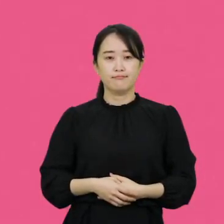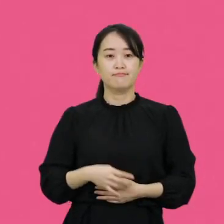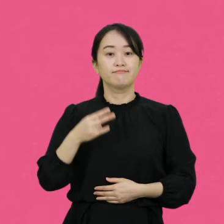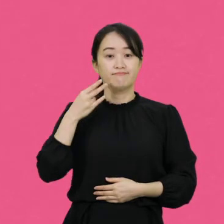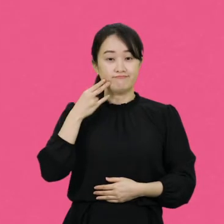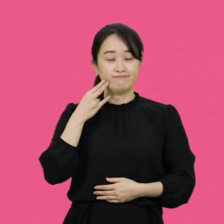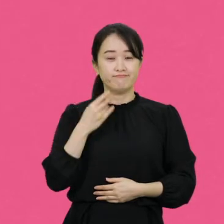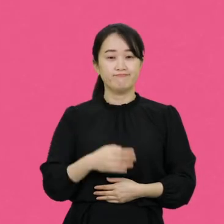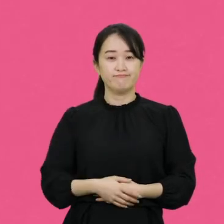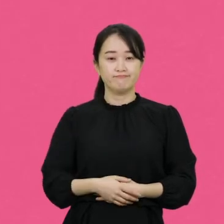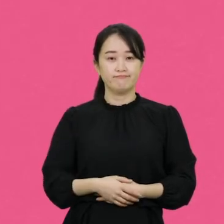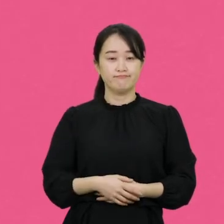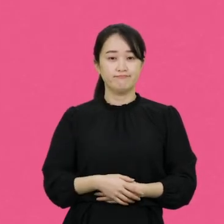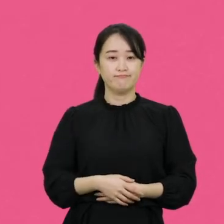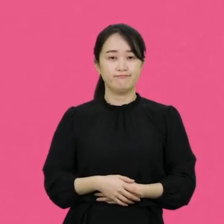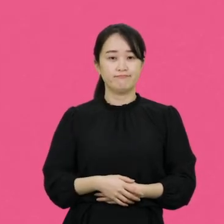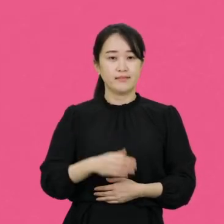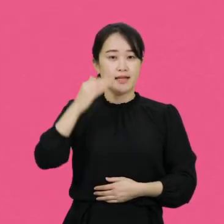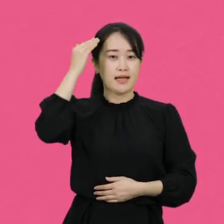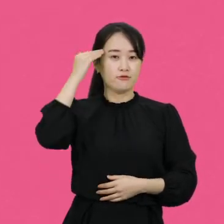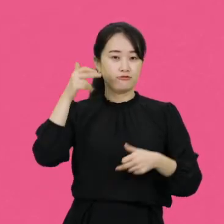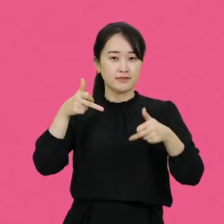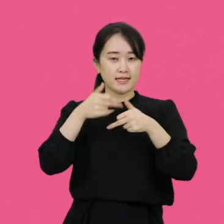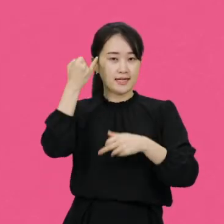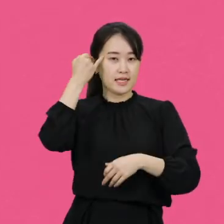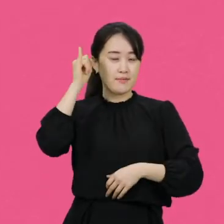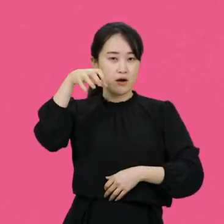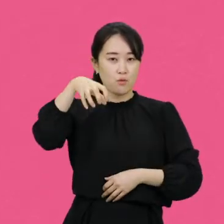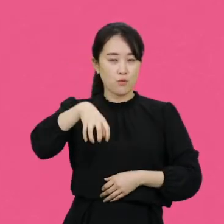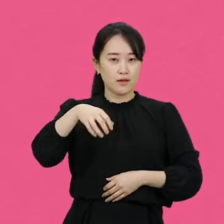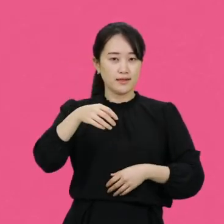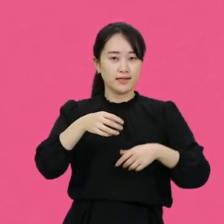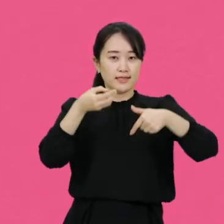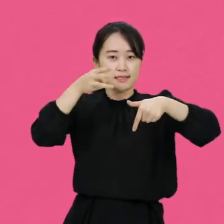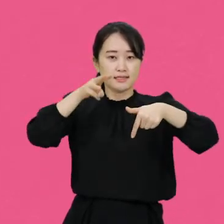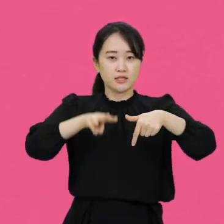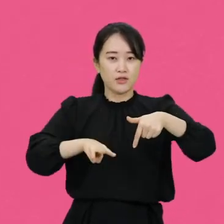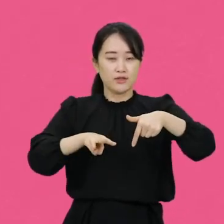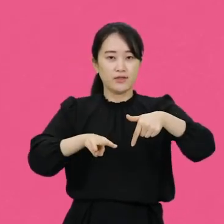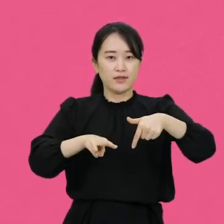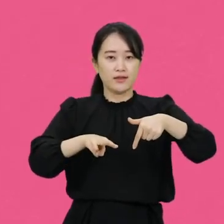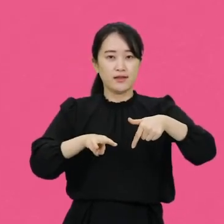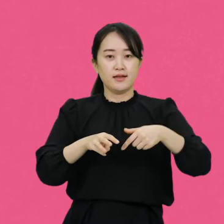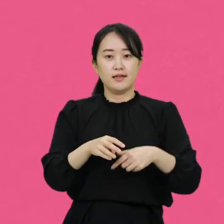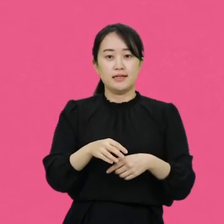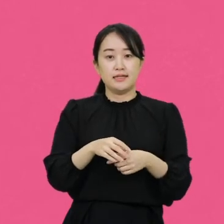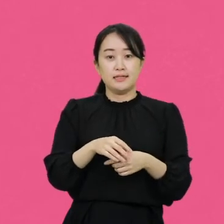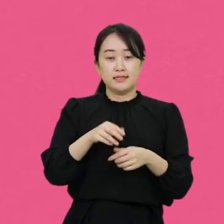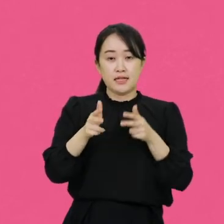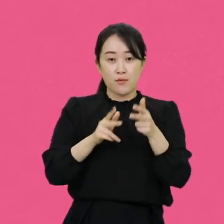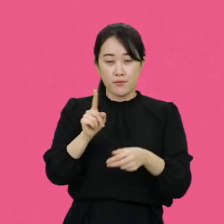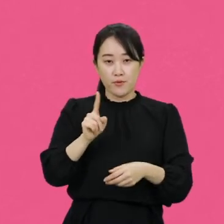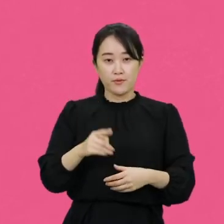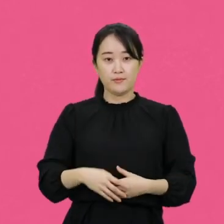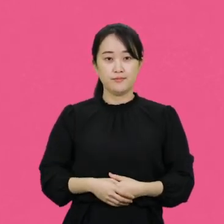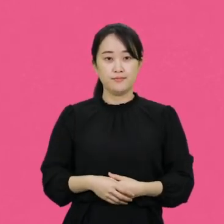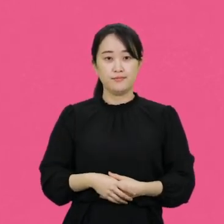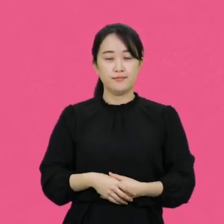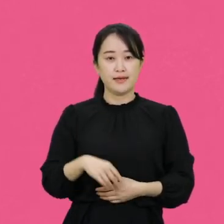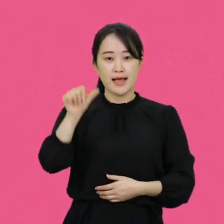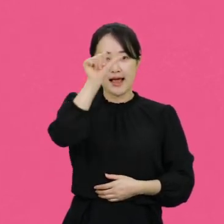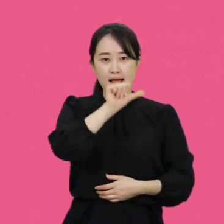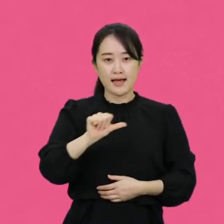네. 대표적으로 한국장애인개발원의 인천전략이행기금 사업이 있는데요. 아태